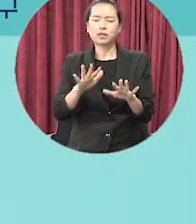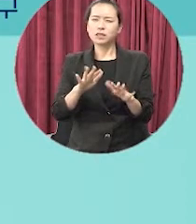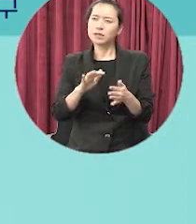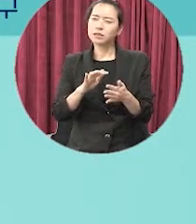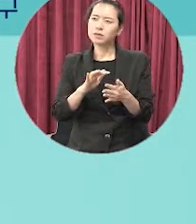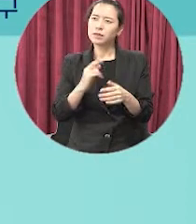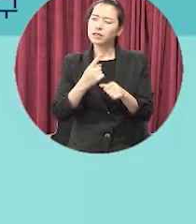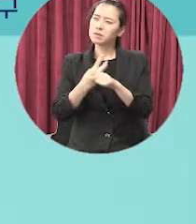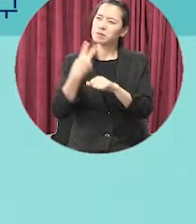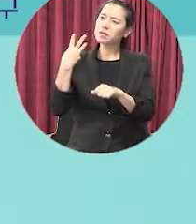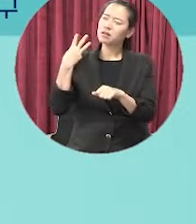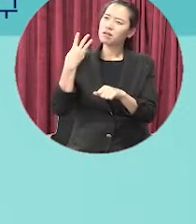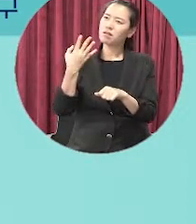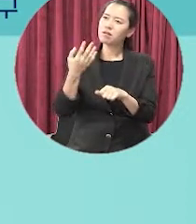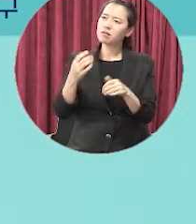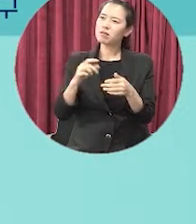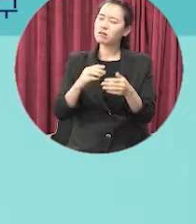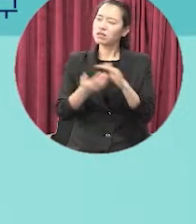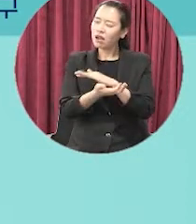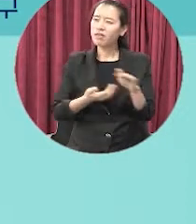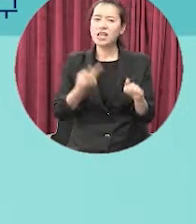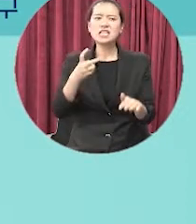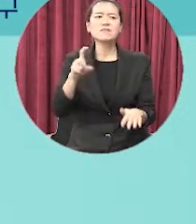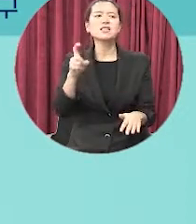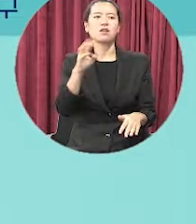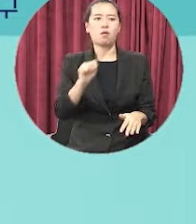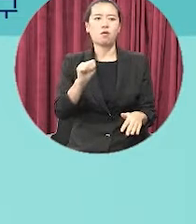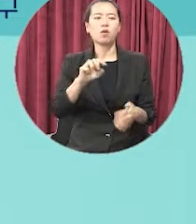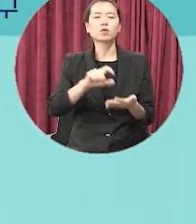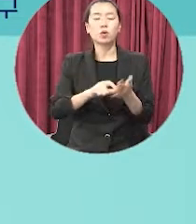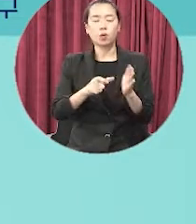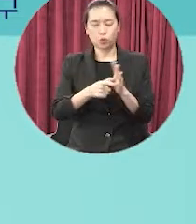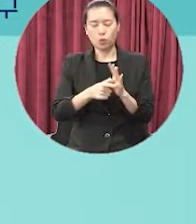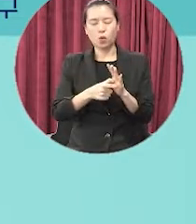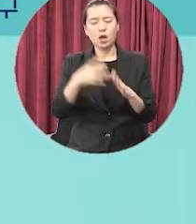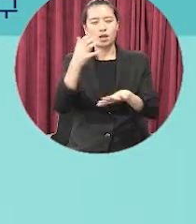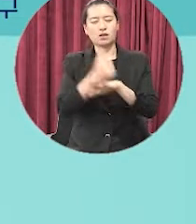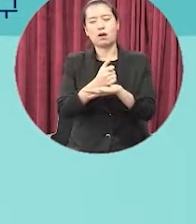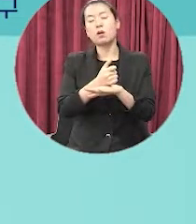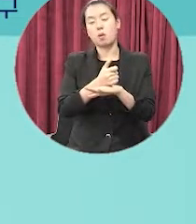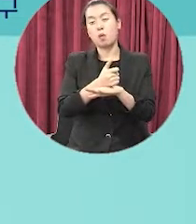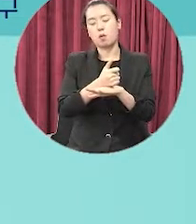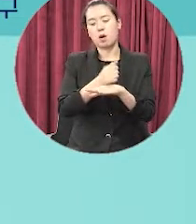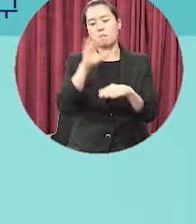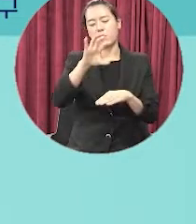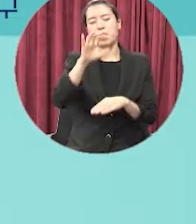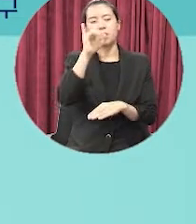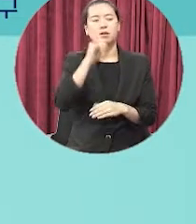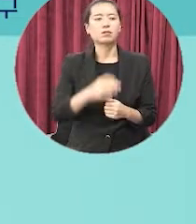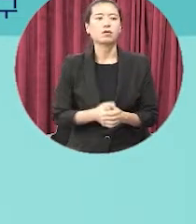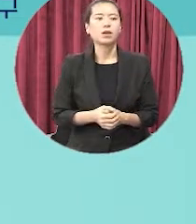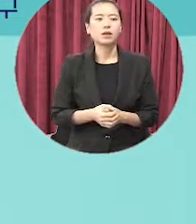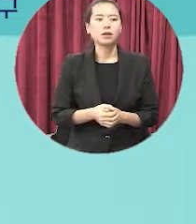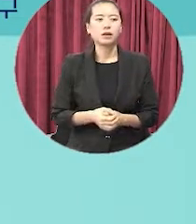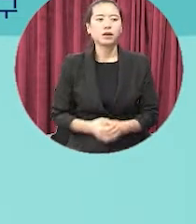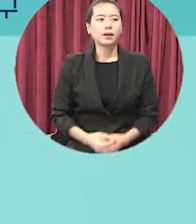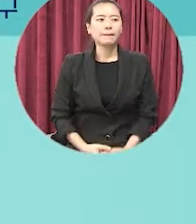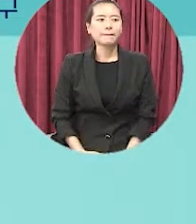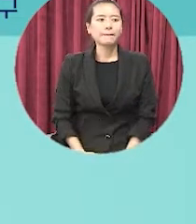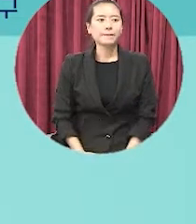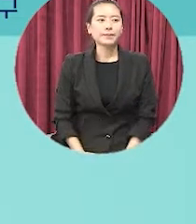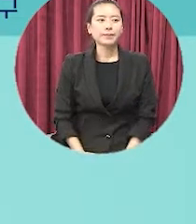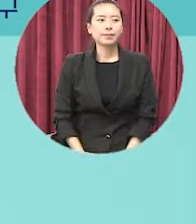몇 년 전에 한 21억 명 로 데이터가 cdm 으로 변환 완료 되어 있구요 제가 이제 피콜로 보고 있는 거 가 재현성 그